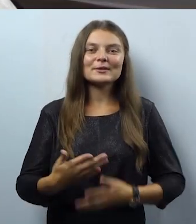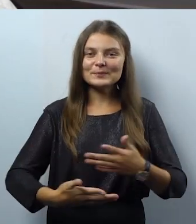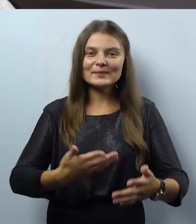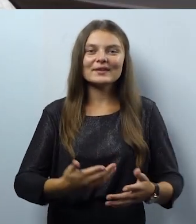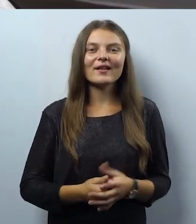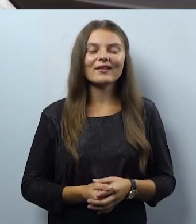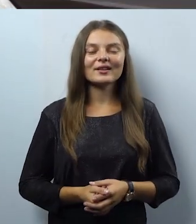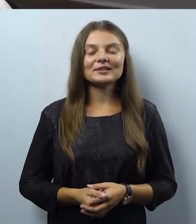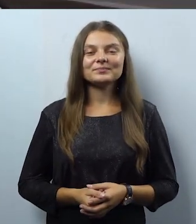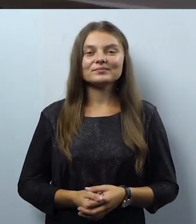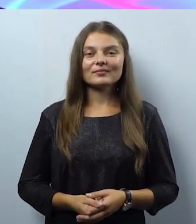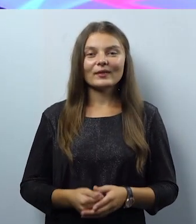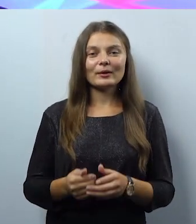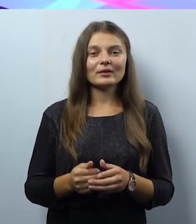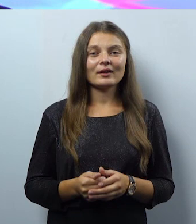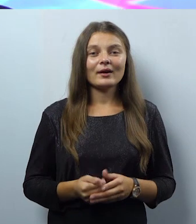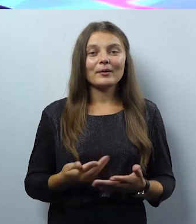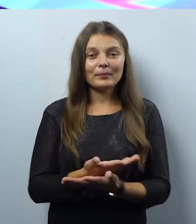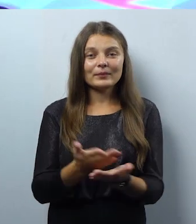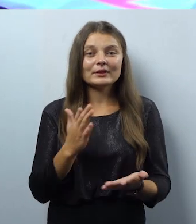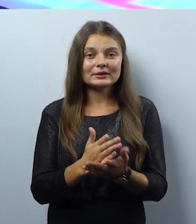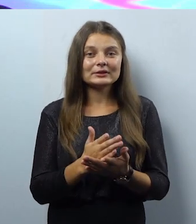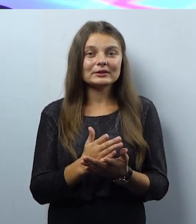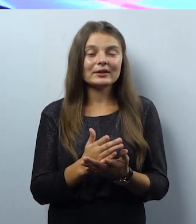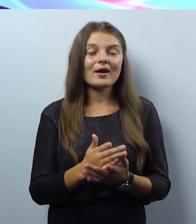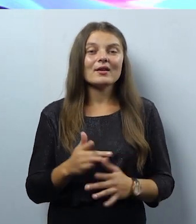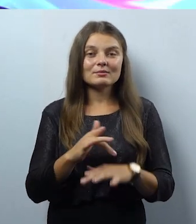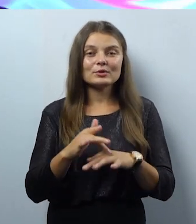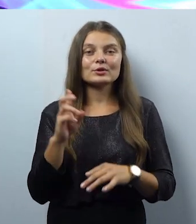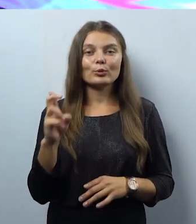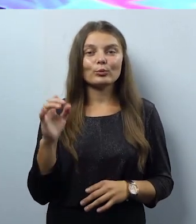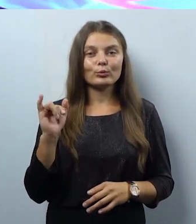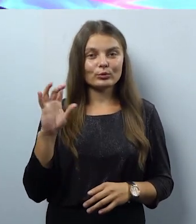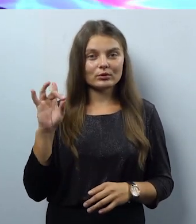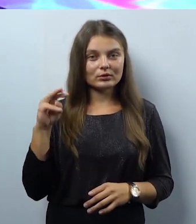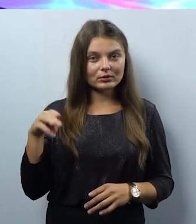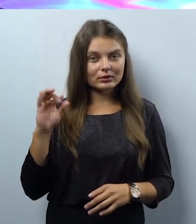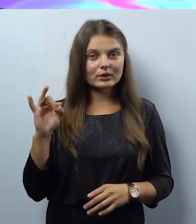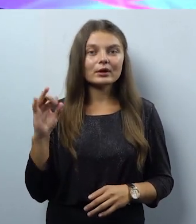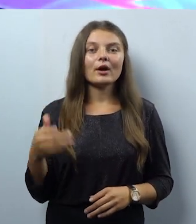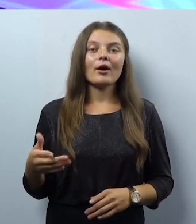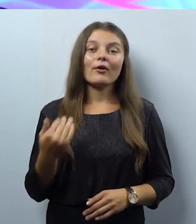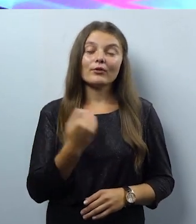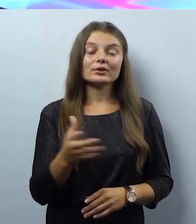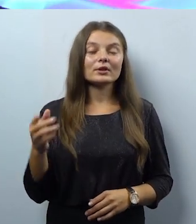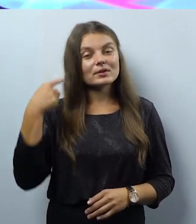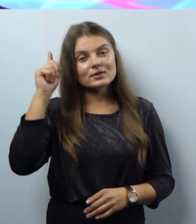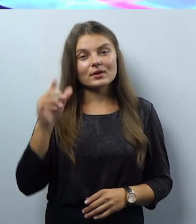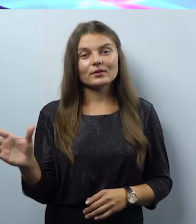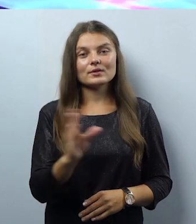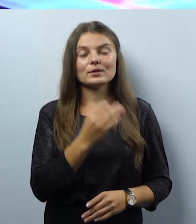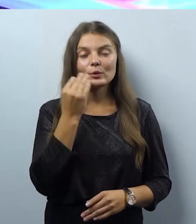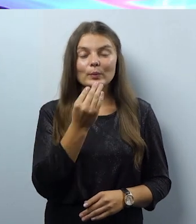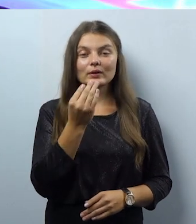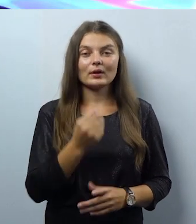Ми сусіди, це всі люди буштинські, це всі люди корінні. Вони знають всі проблеми, вони знають всі питання по нашому місту. Ігор –